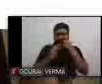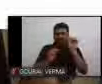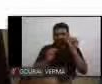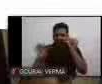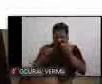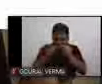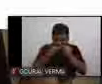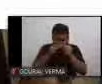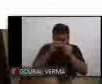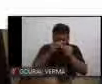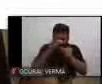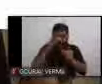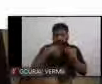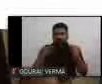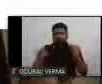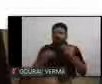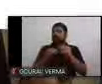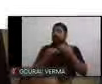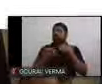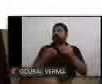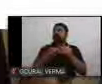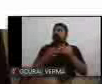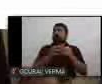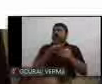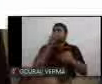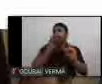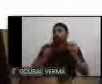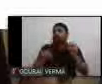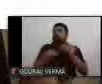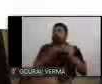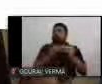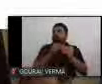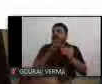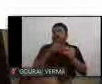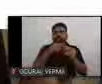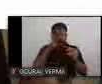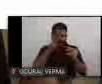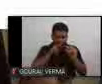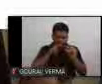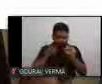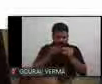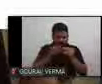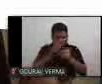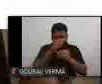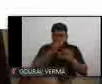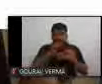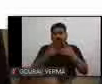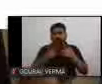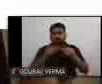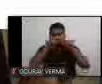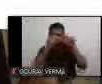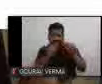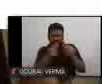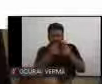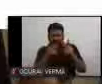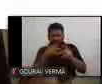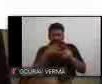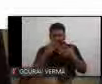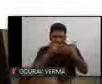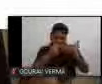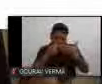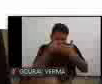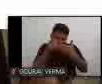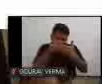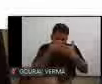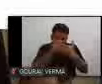और विजुअली देख के पैटर्न करते हैं या पैटर्न्स को ट्रेस करते हैं, पिक्चर्स में ट्रेस करते हैं.